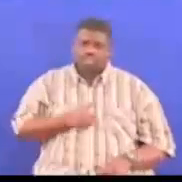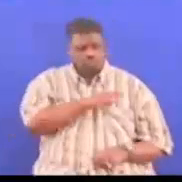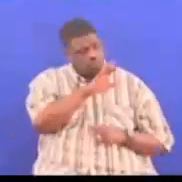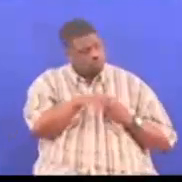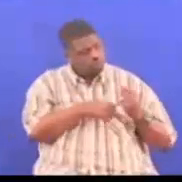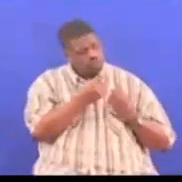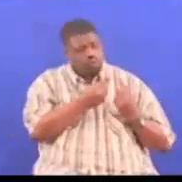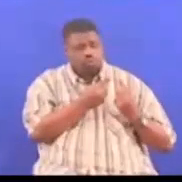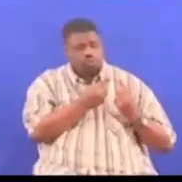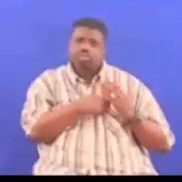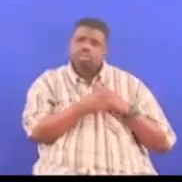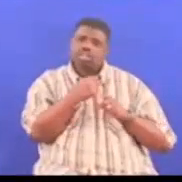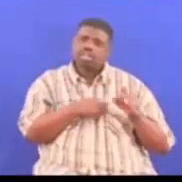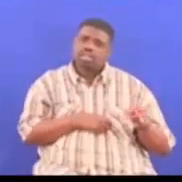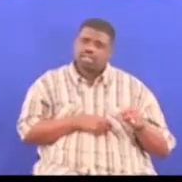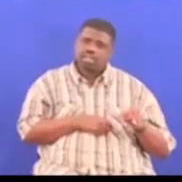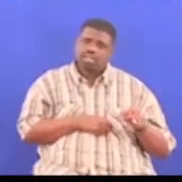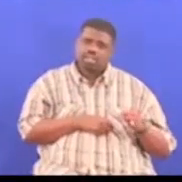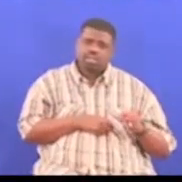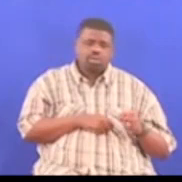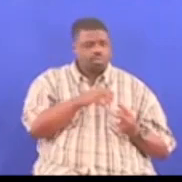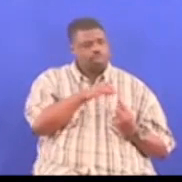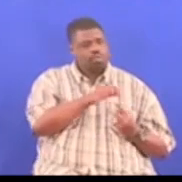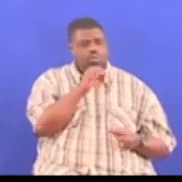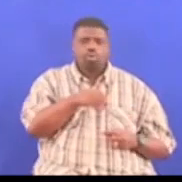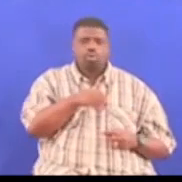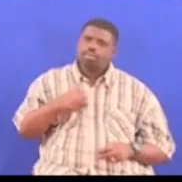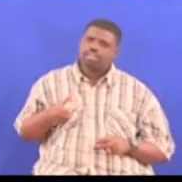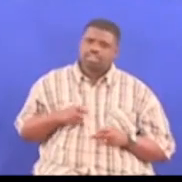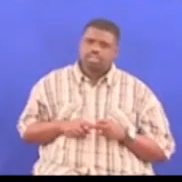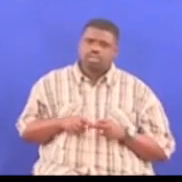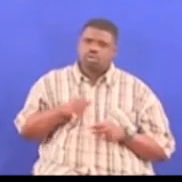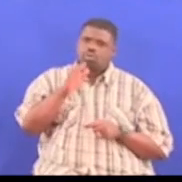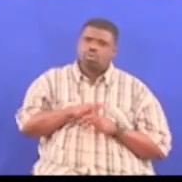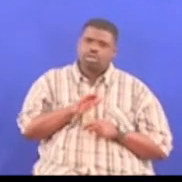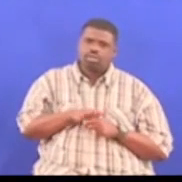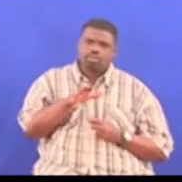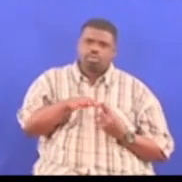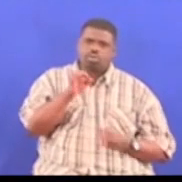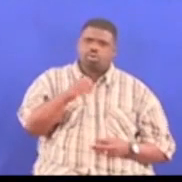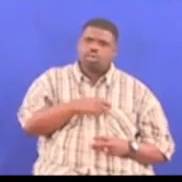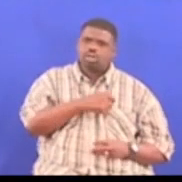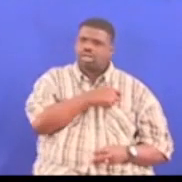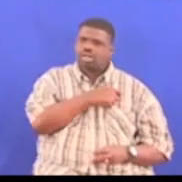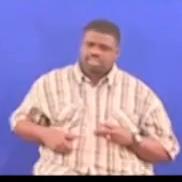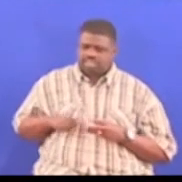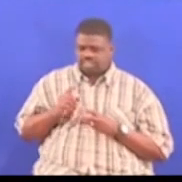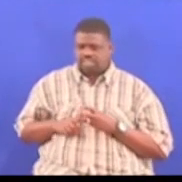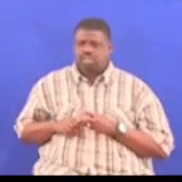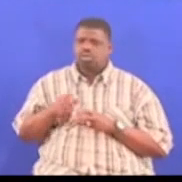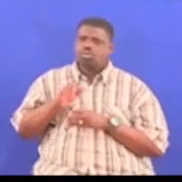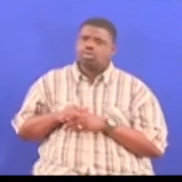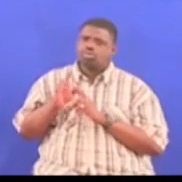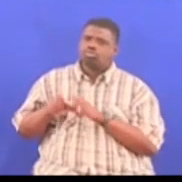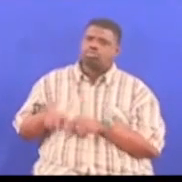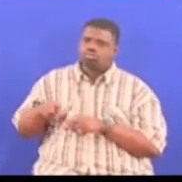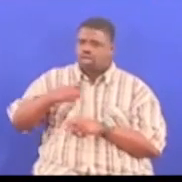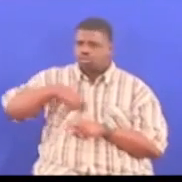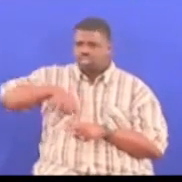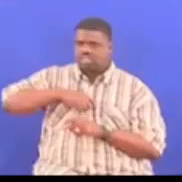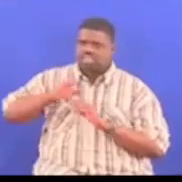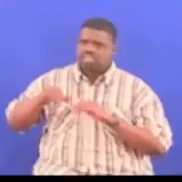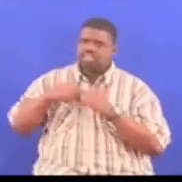ndani wengi wami na maazi wengi wami na rais wengi tuno sisi chama cha mapu